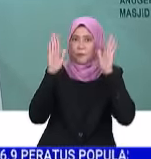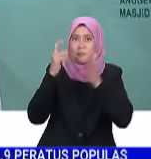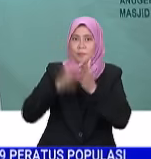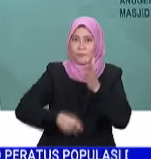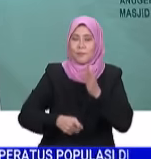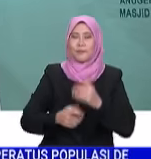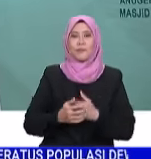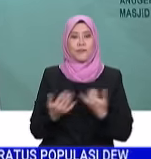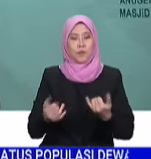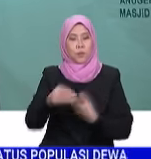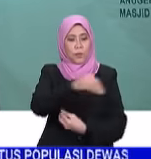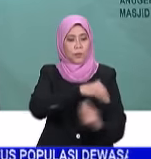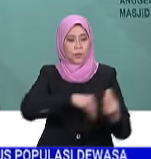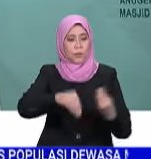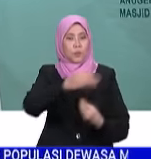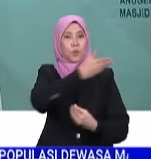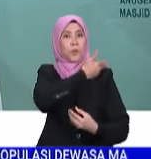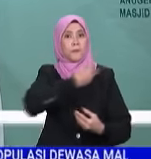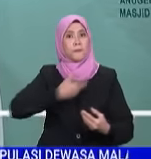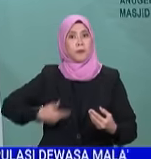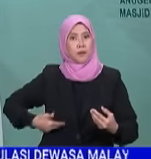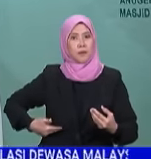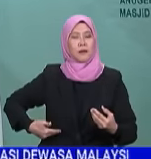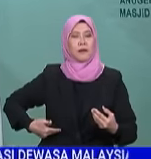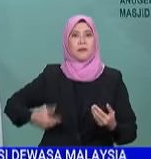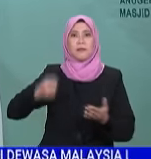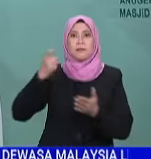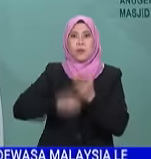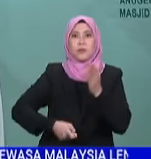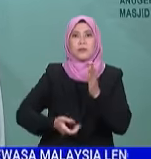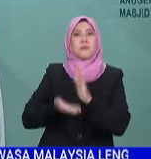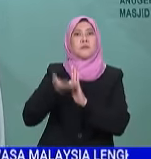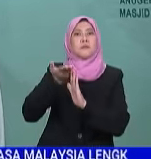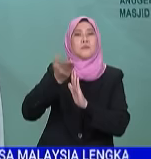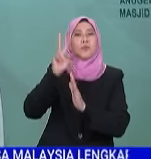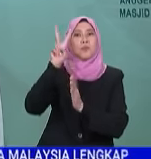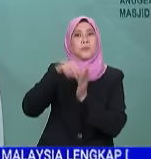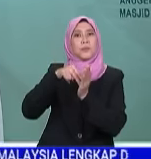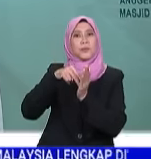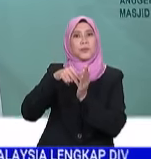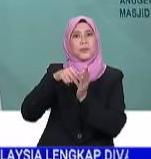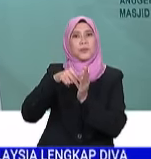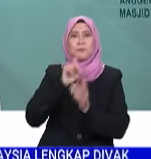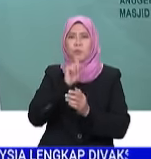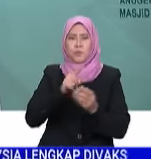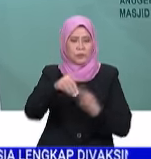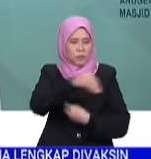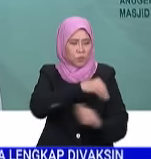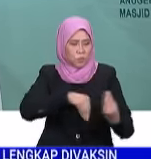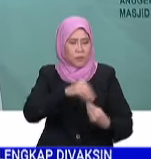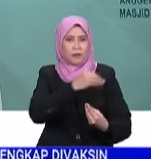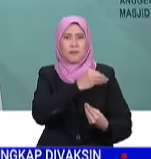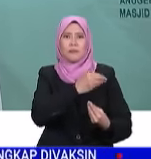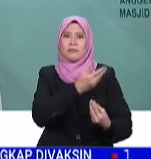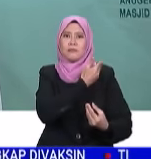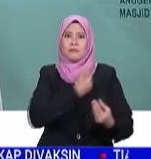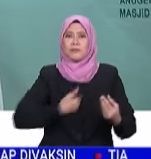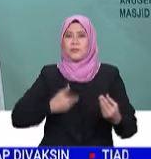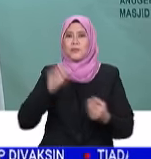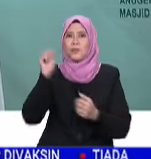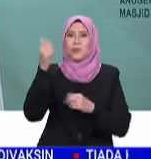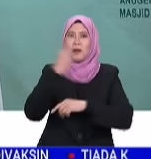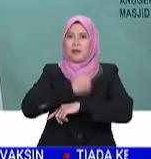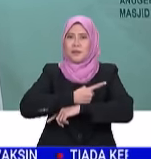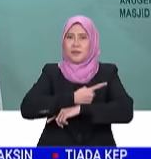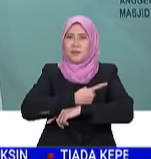baru ni pun umrah pun kita tengok kos dia naik 2000 umrah baru ni kan padahal umrah tu 10 hari saja